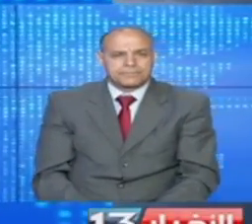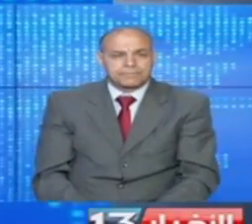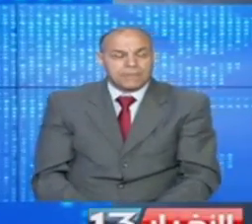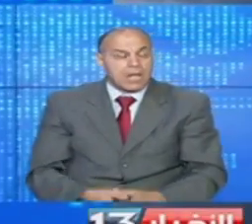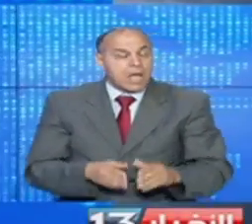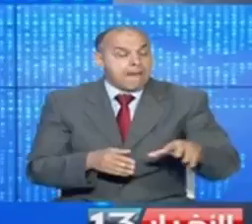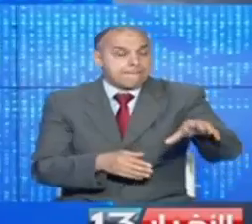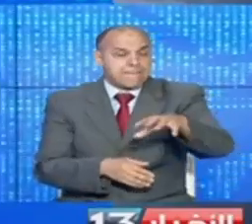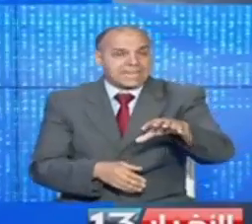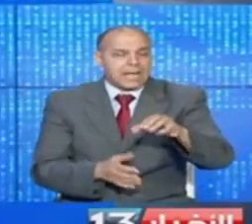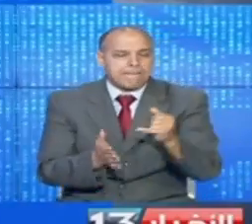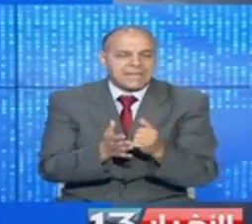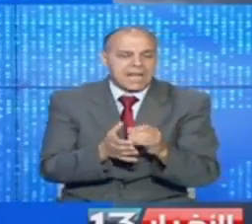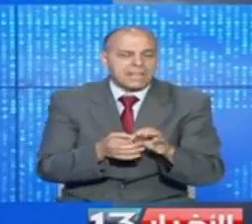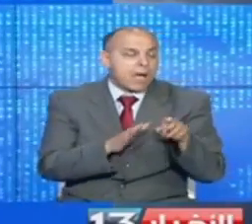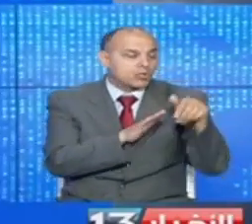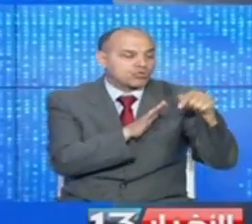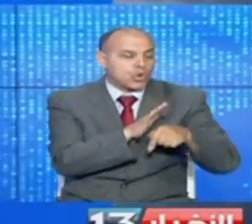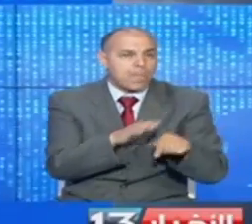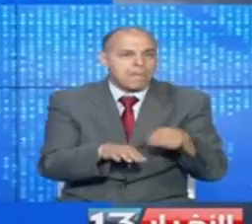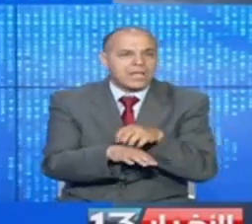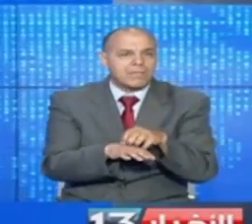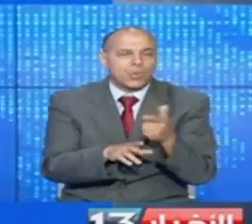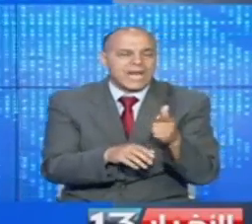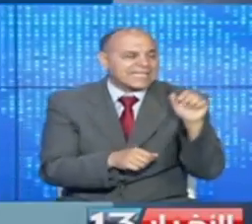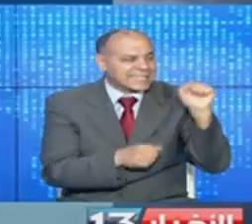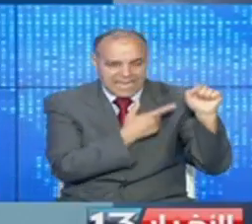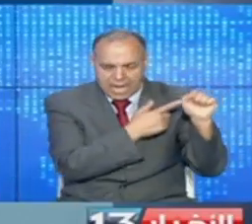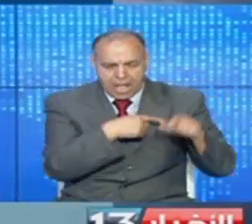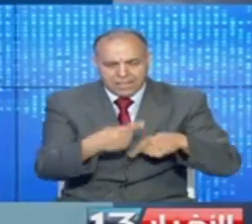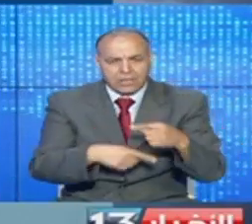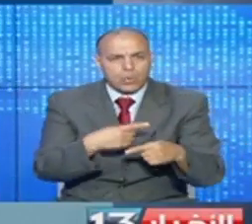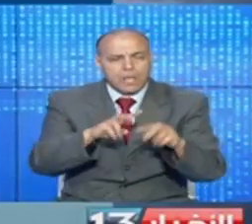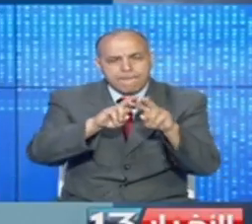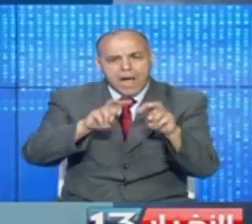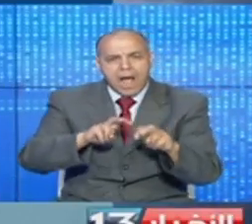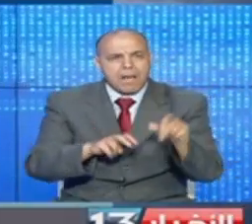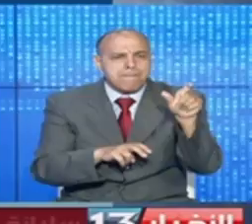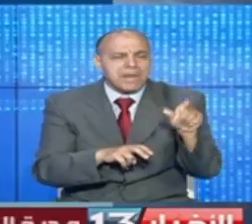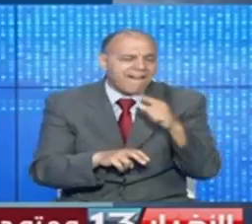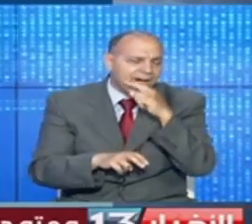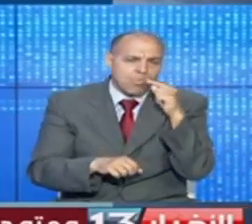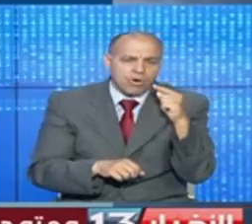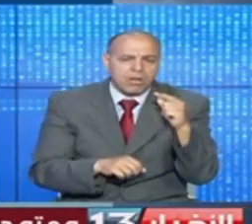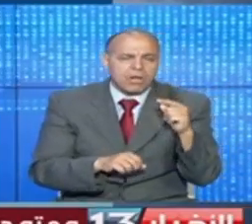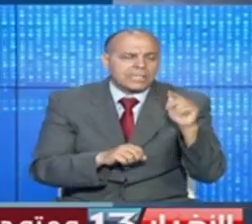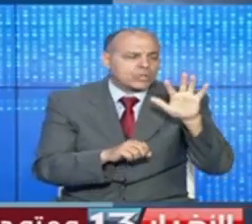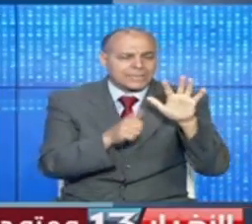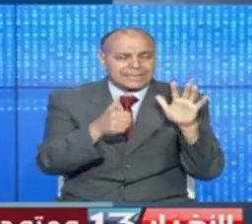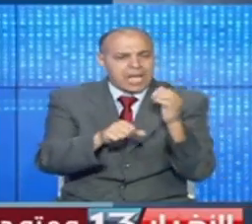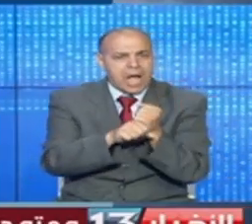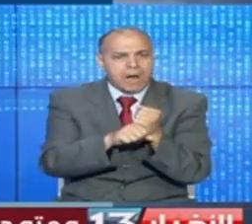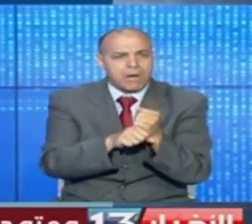في منطقة سميرات الجنوبية من معتمدية الروحية بسليان تتواصل عملية البحث عن امرأة تبلغ من العمر 56